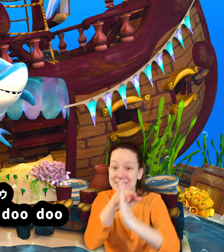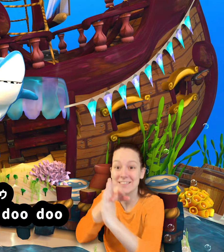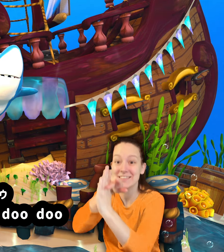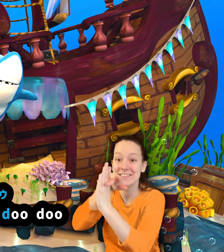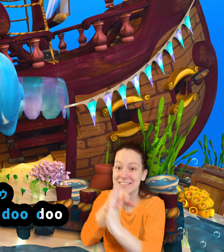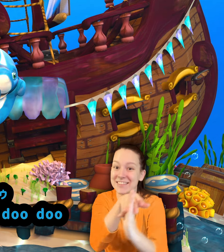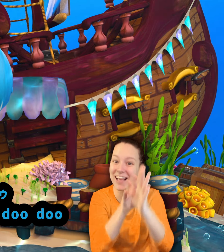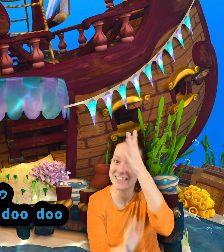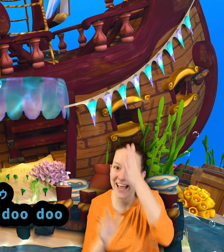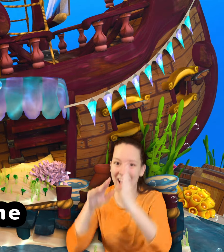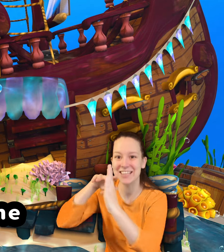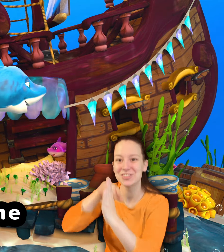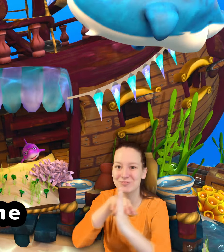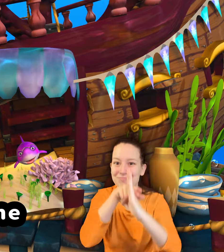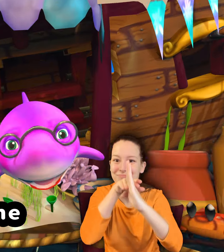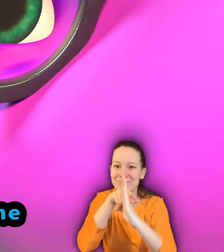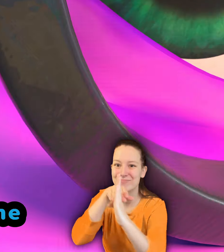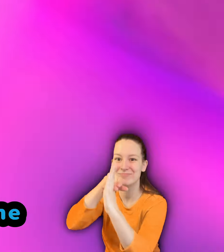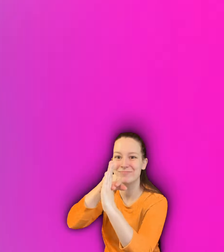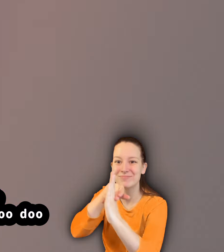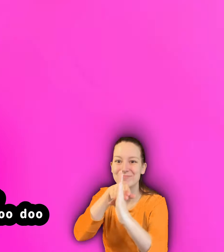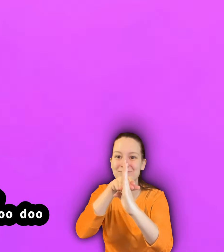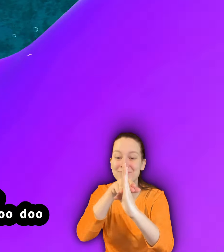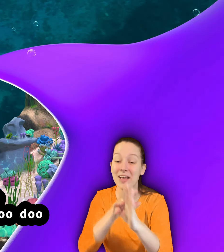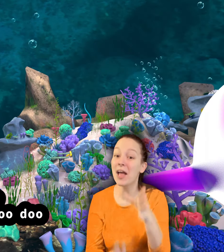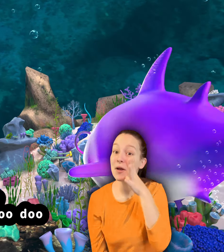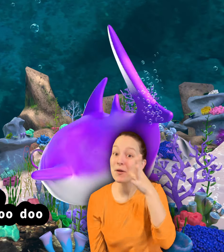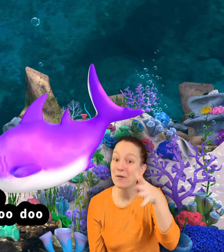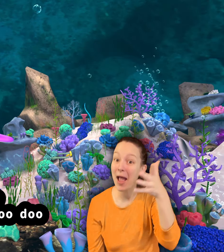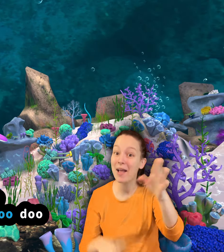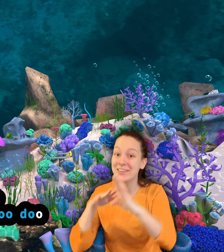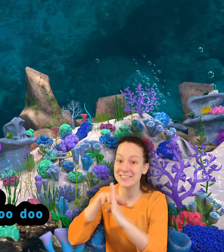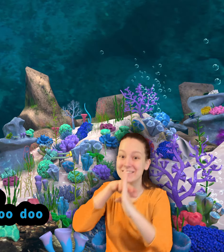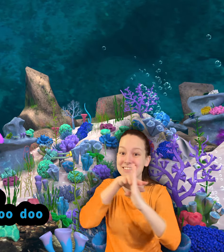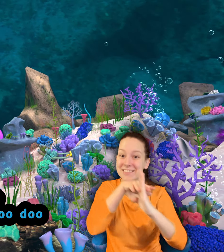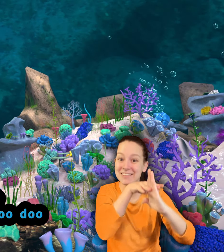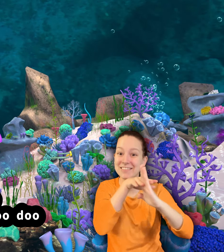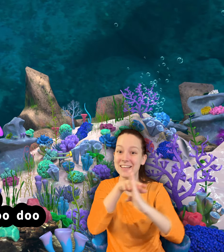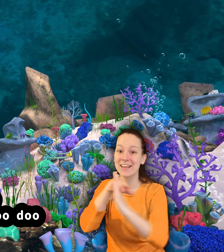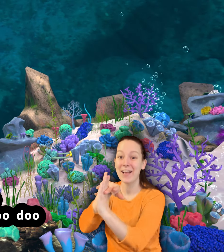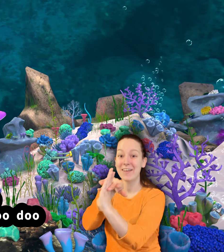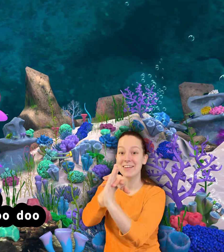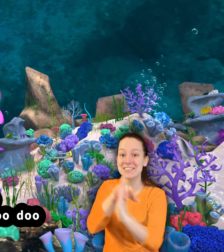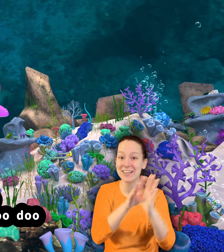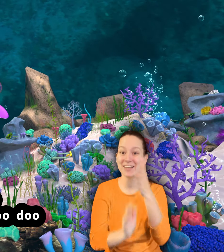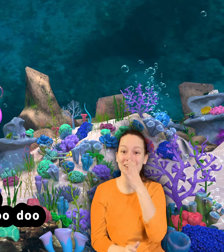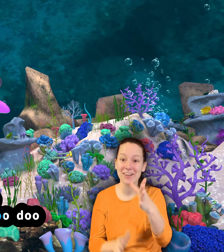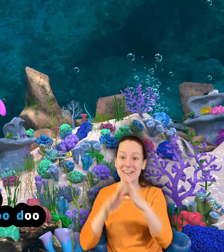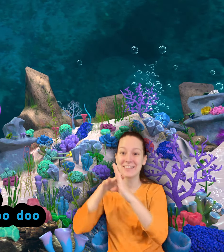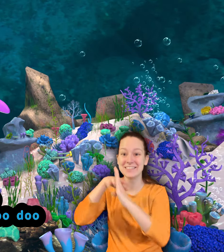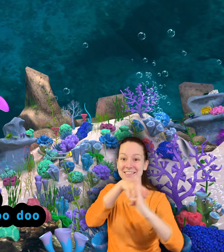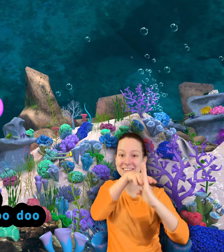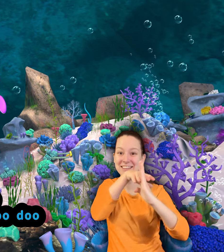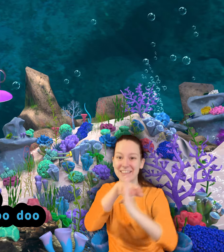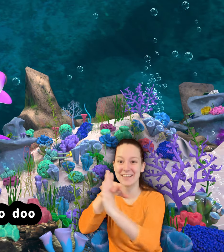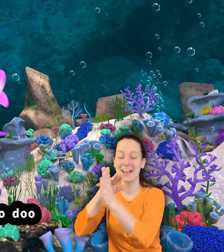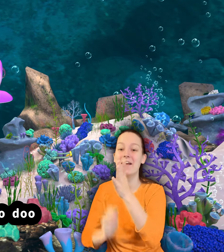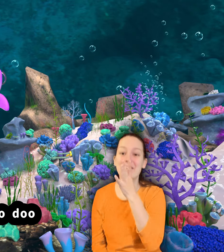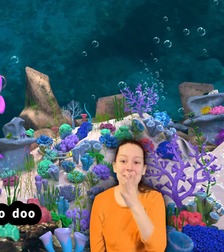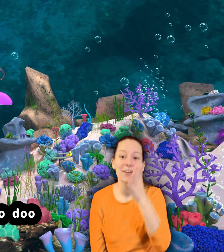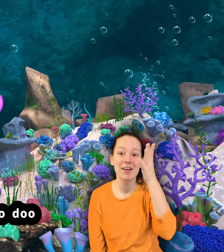パパザメパパザメおばザメおば